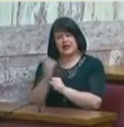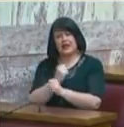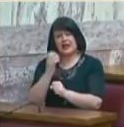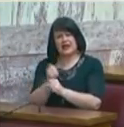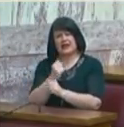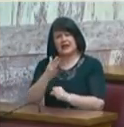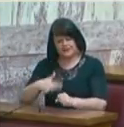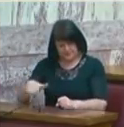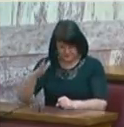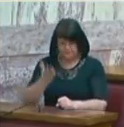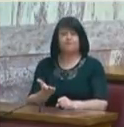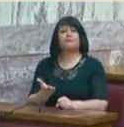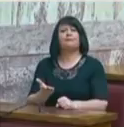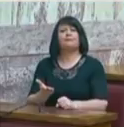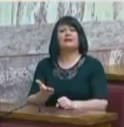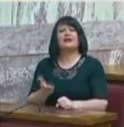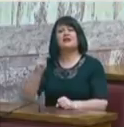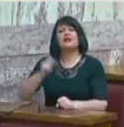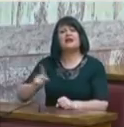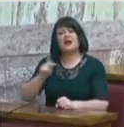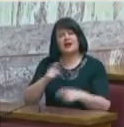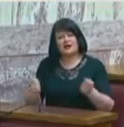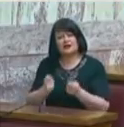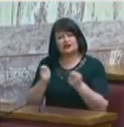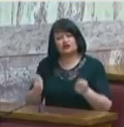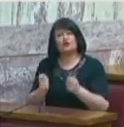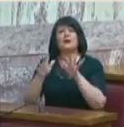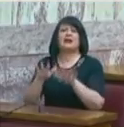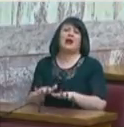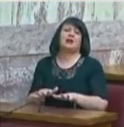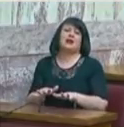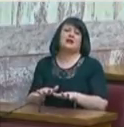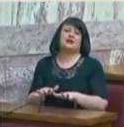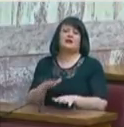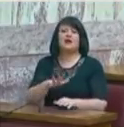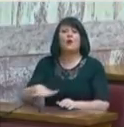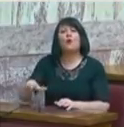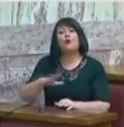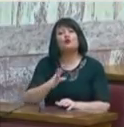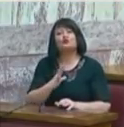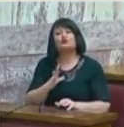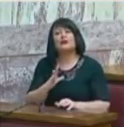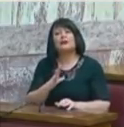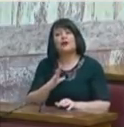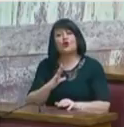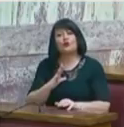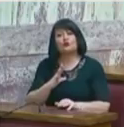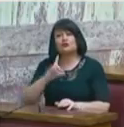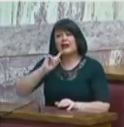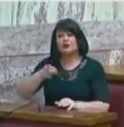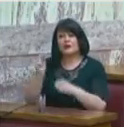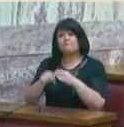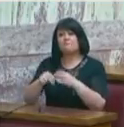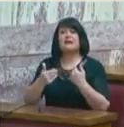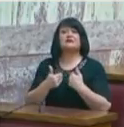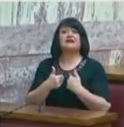των δυνάμεων της κοινωνίας, των εργαζόμενων, των ανέργων. Εκείνων δηλαδή που έδωσαν την εντολή σε εμάς και βρισκόμαστε σήμερα